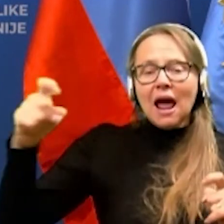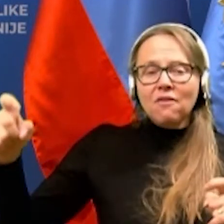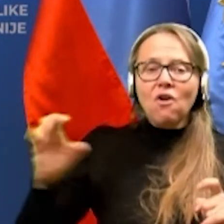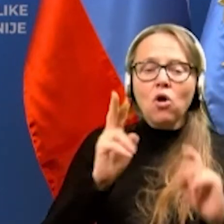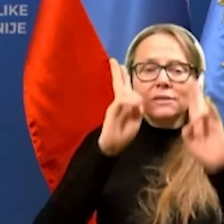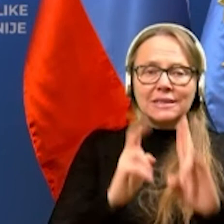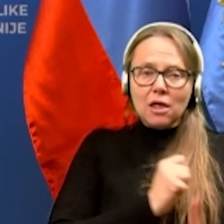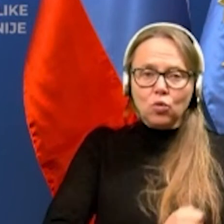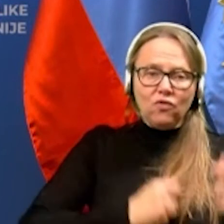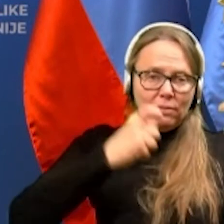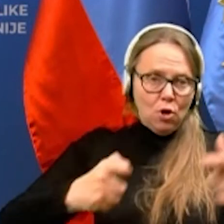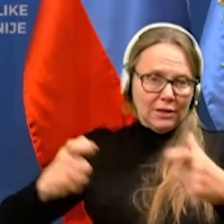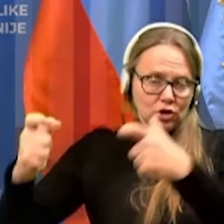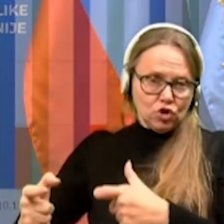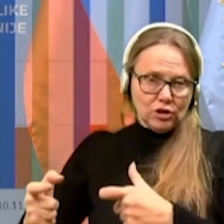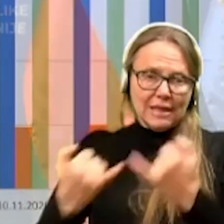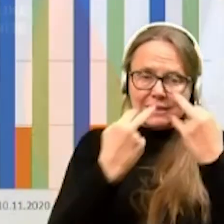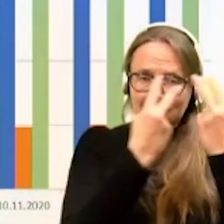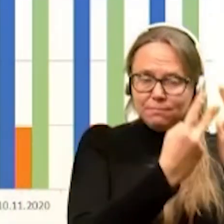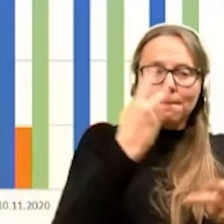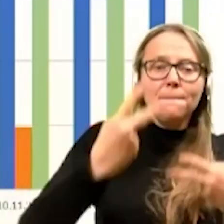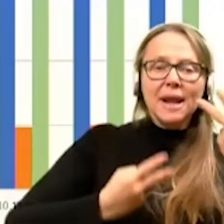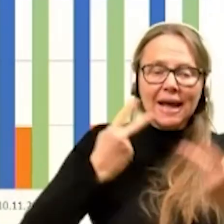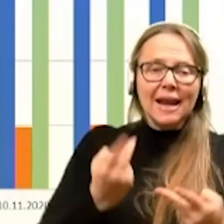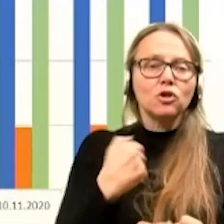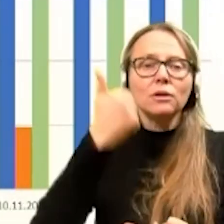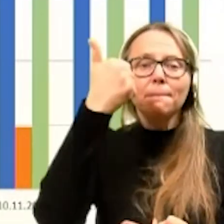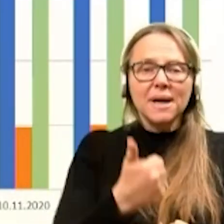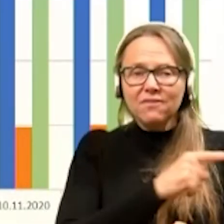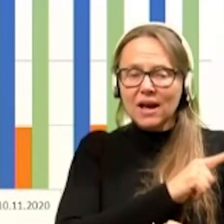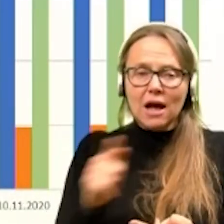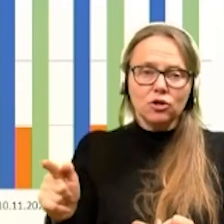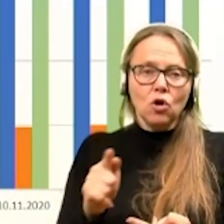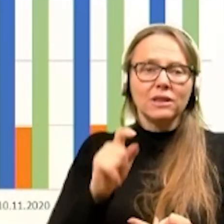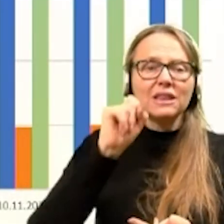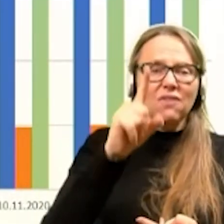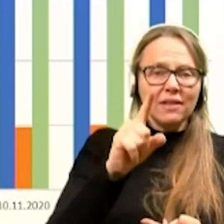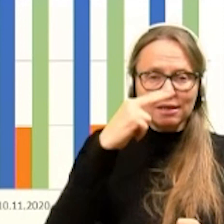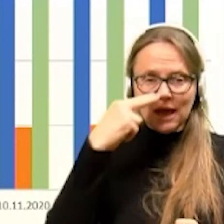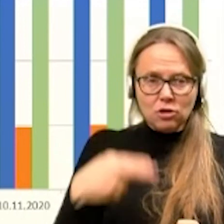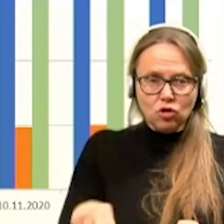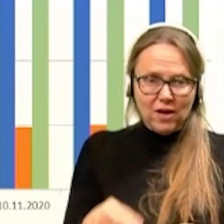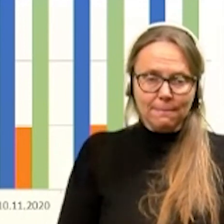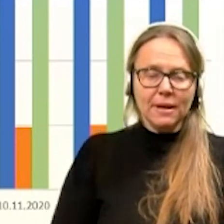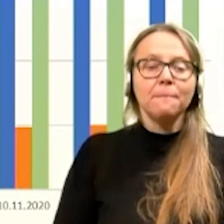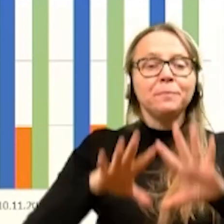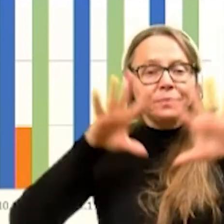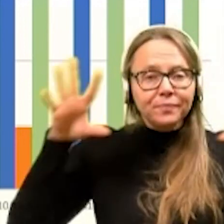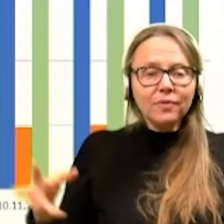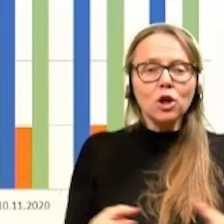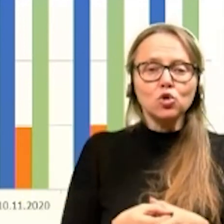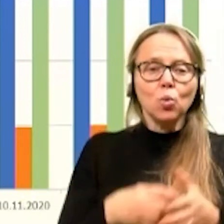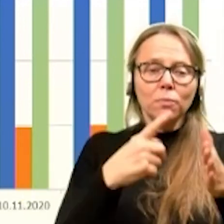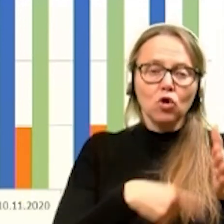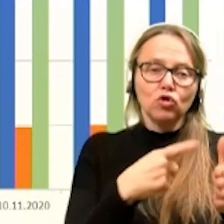stanju v bolnišnicah. Tukaj imamo pregled od 1. do 12. novembra, skupno